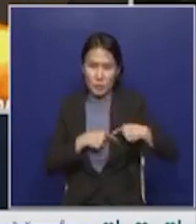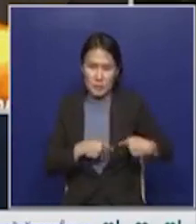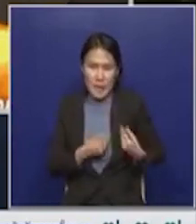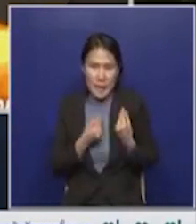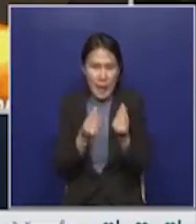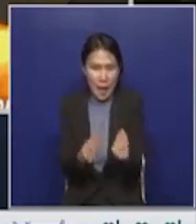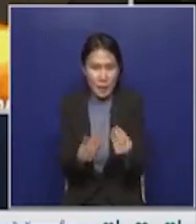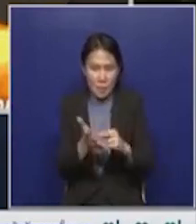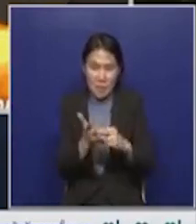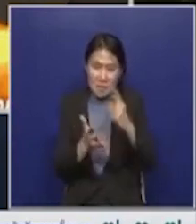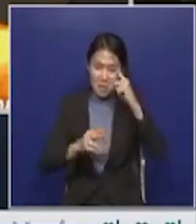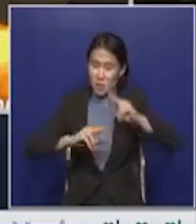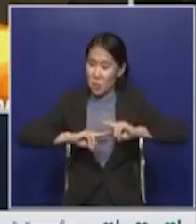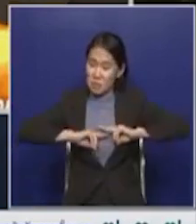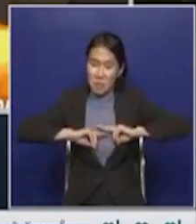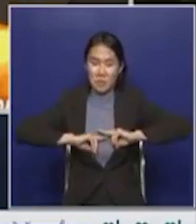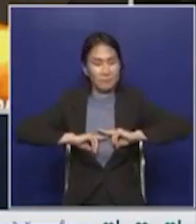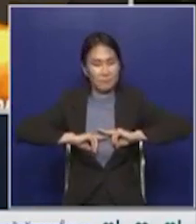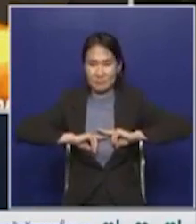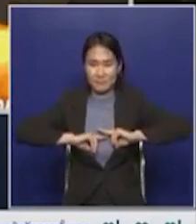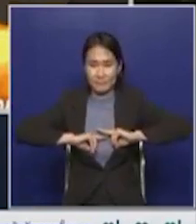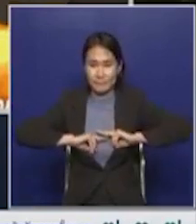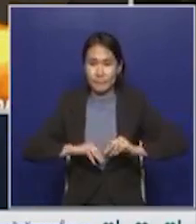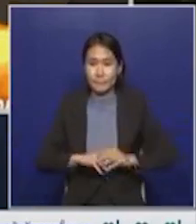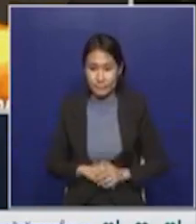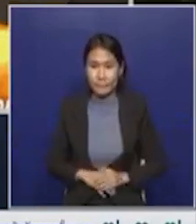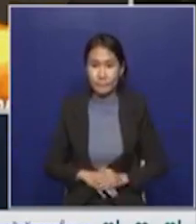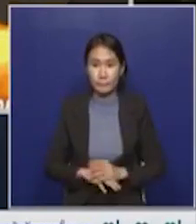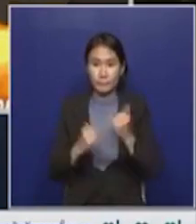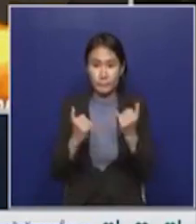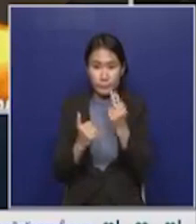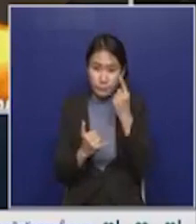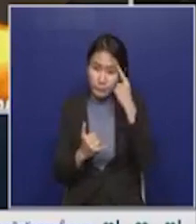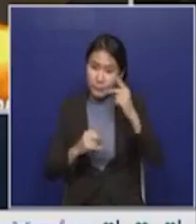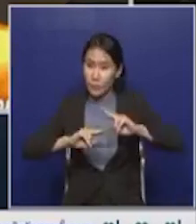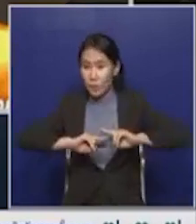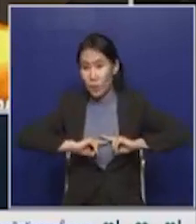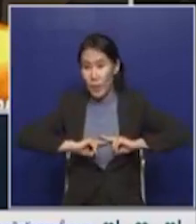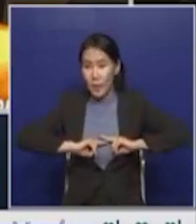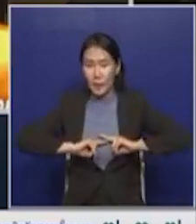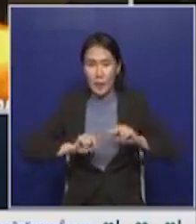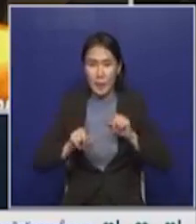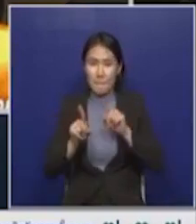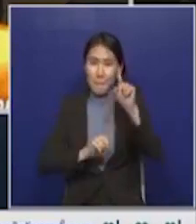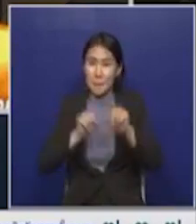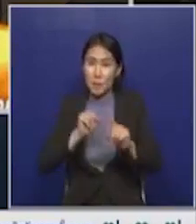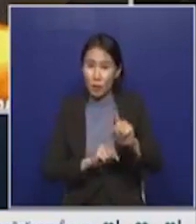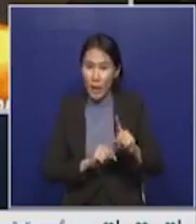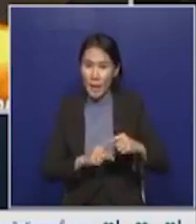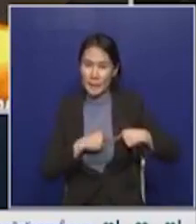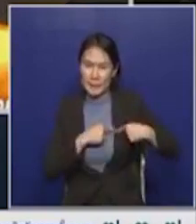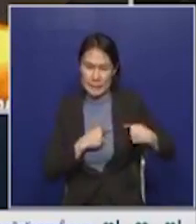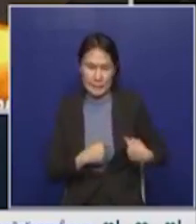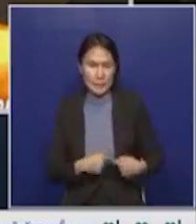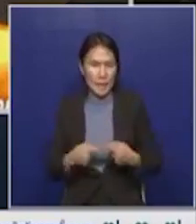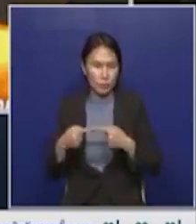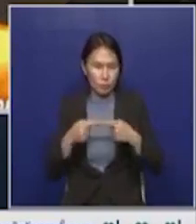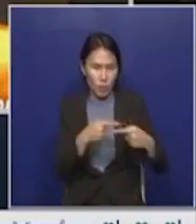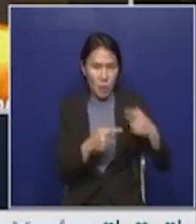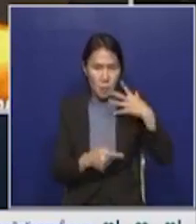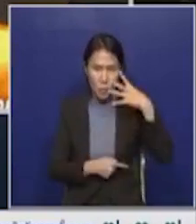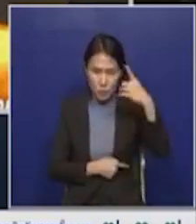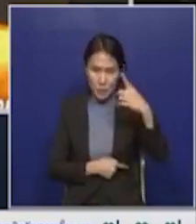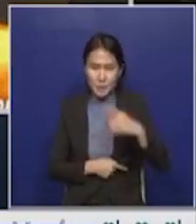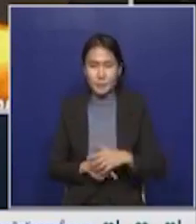ไม่ใช่อยู่กับแก่ตัวคะดังนั้นการเปลี่ยนแก่ตัวหรือไม่วัดกันตรงนี้วัดจันทร์เต็มยาวในการนวดพรุ่ง